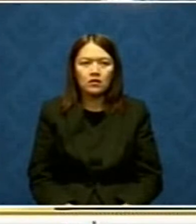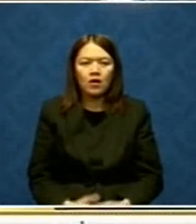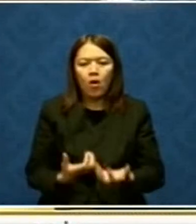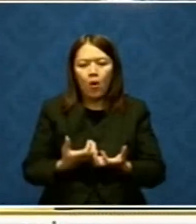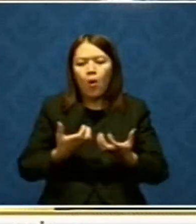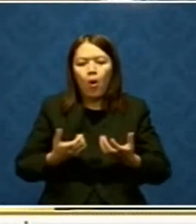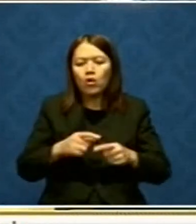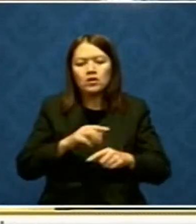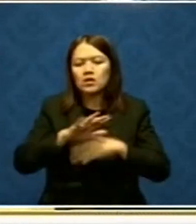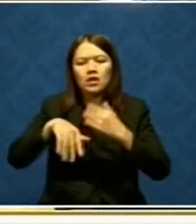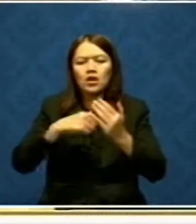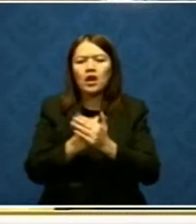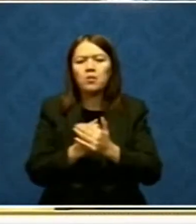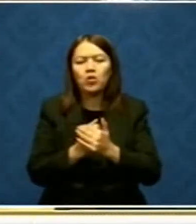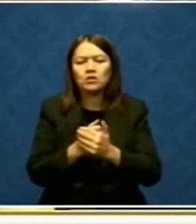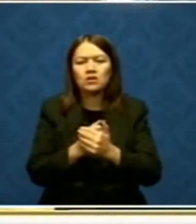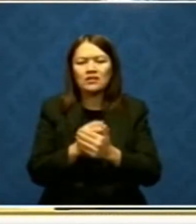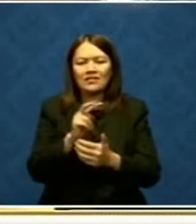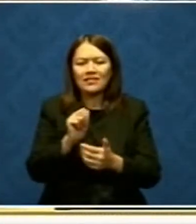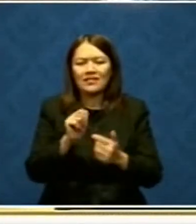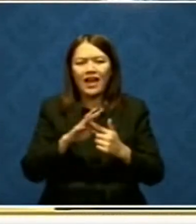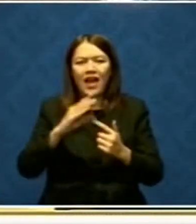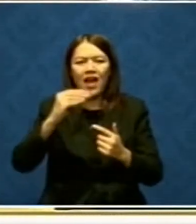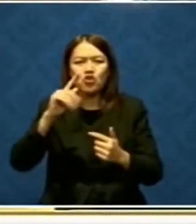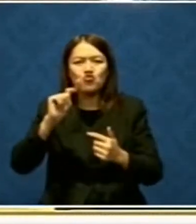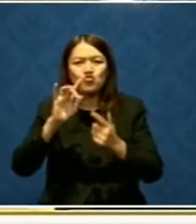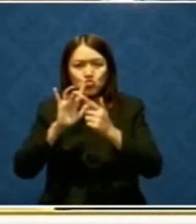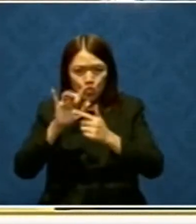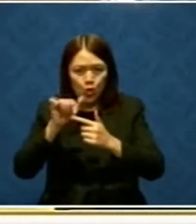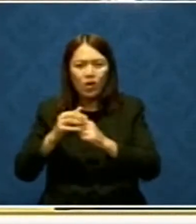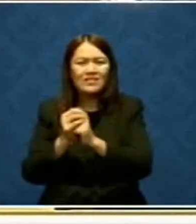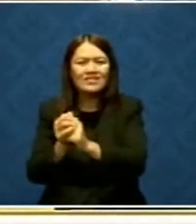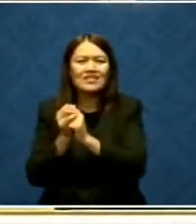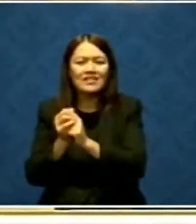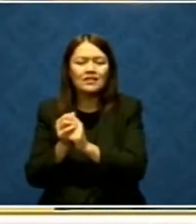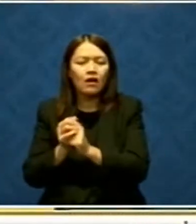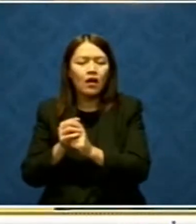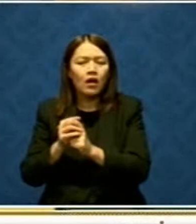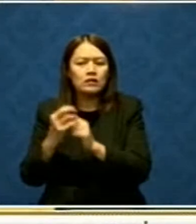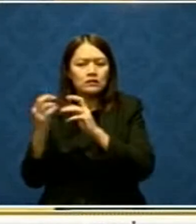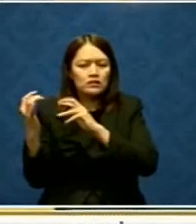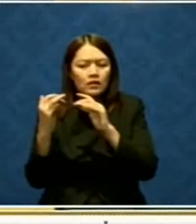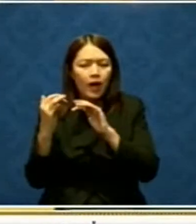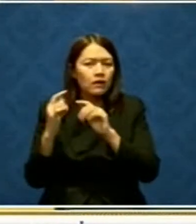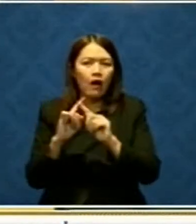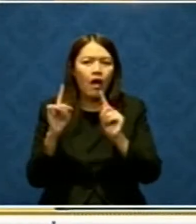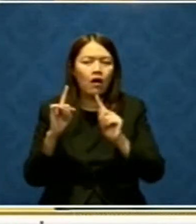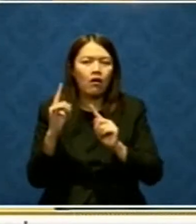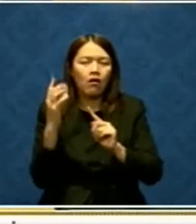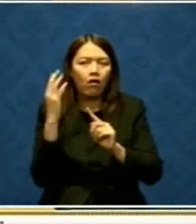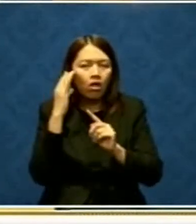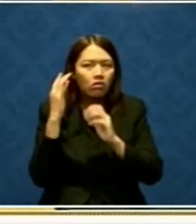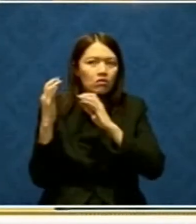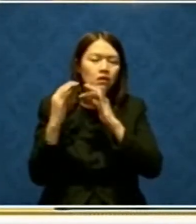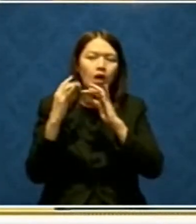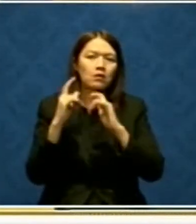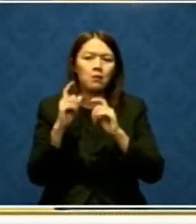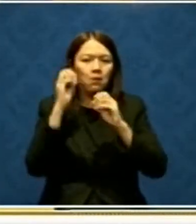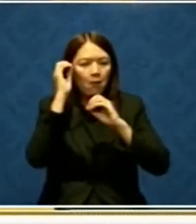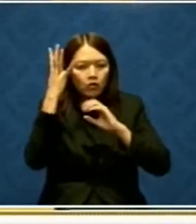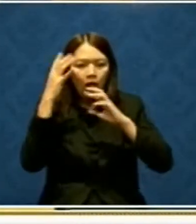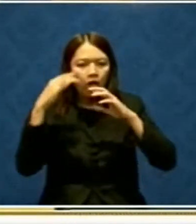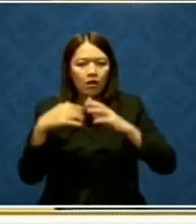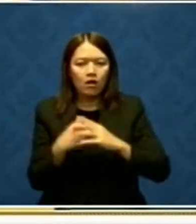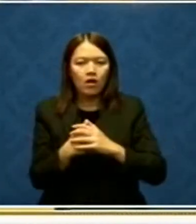กรณ์ทุกอย่างมันเป็นนาโต้หมดแต่เครื่องยนต์แต่ของจีนเนี่ยมันไม่ใช่ระบบสื่อสารนี้มันคุยกันไม่รู้เรื่องท่านก็ต้องไปสร้างระบ